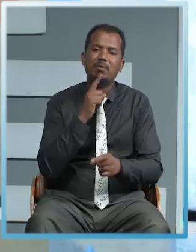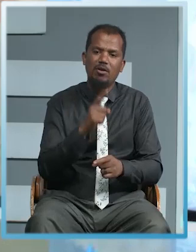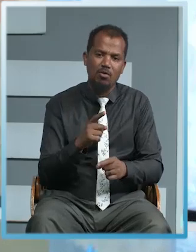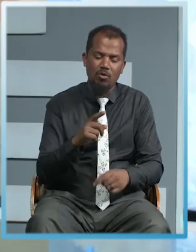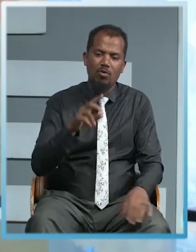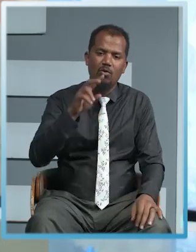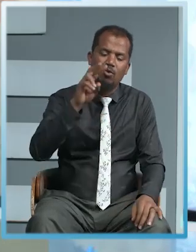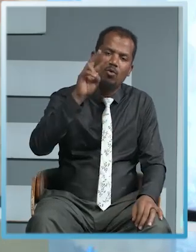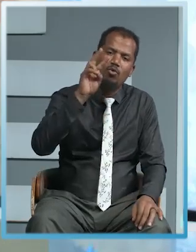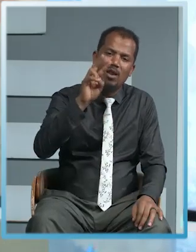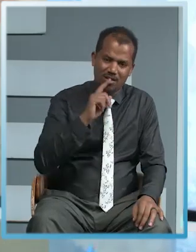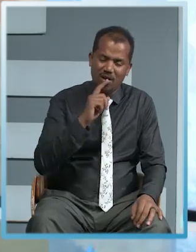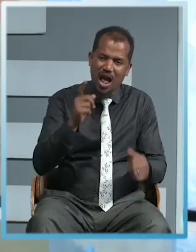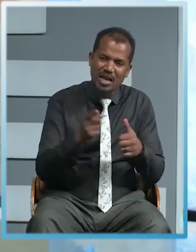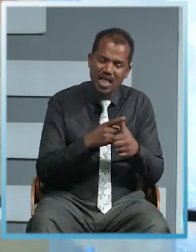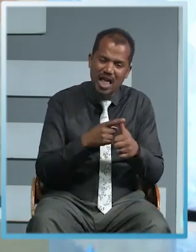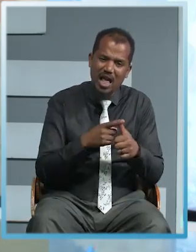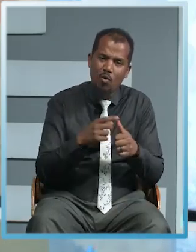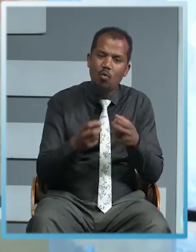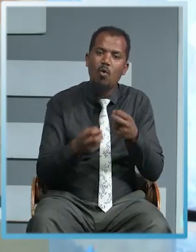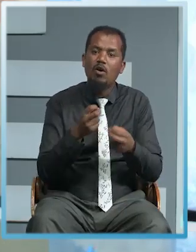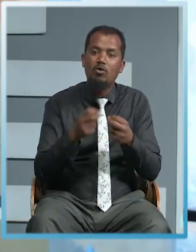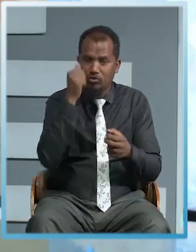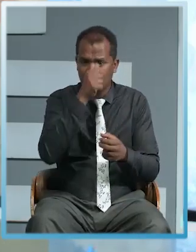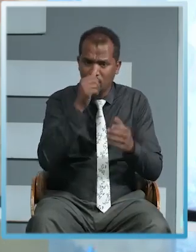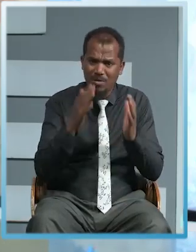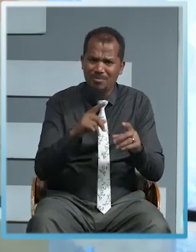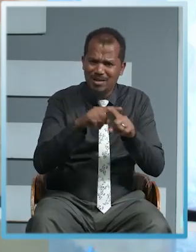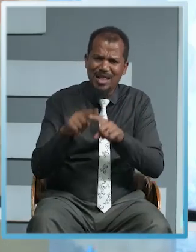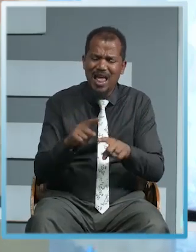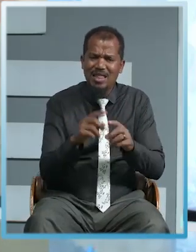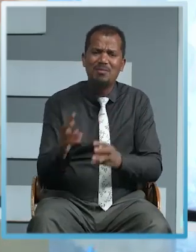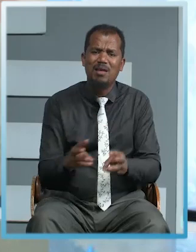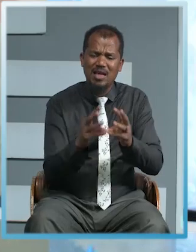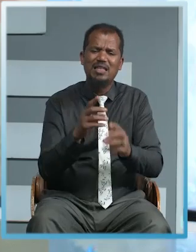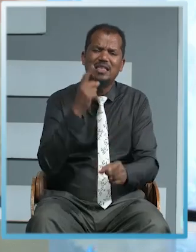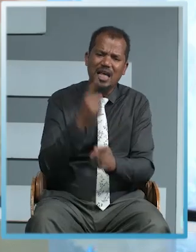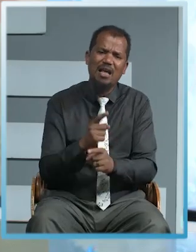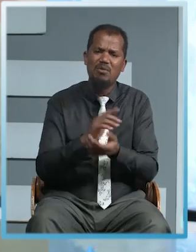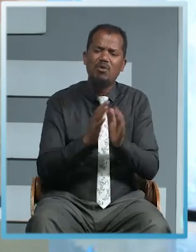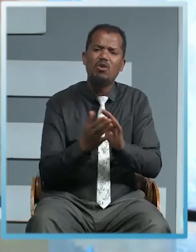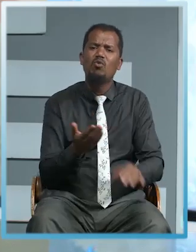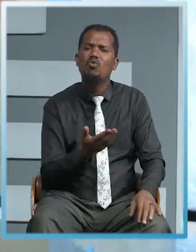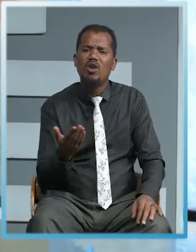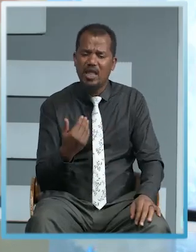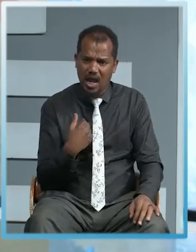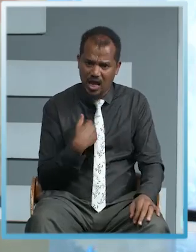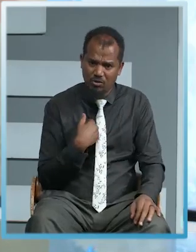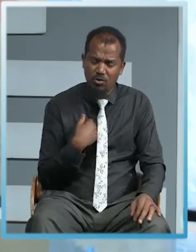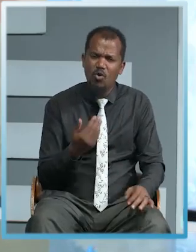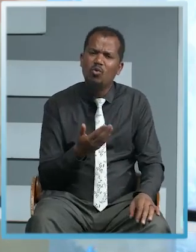እንግዲህ እዚህ ሁለት ነገር ይፈጃል። አንደኛ ወገኖች ኢትዮጵያን በተለያየ መንገድ ተገቢ የሆነ ጉዳይ